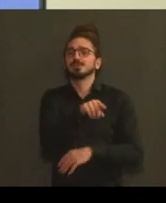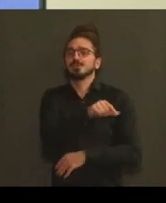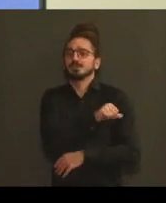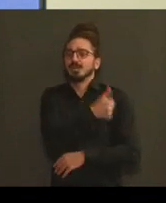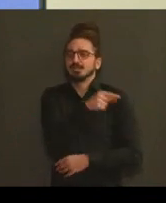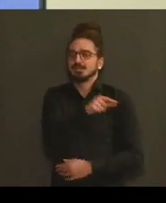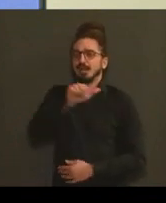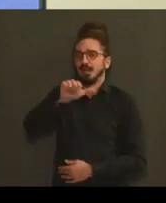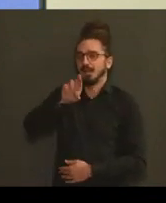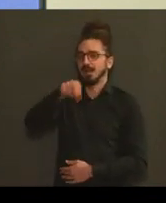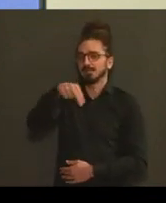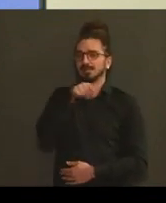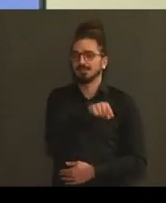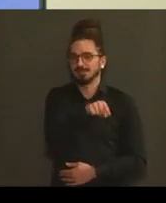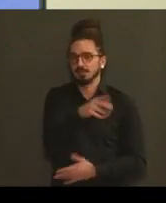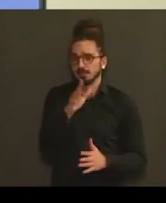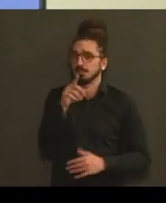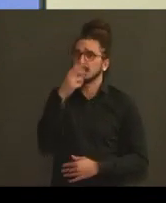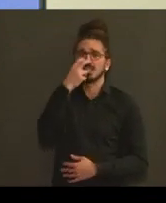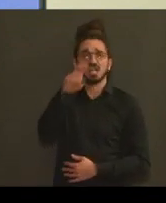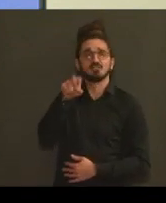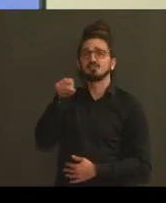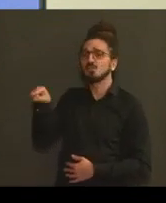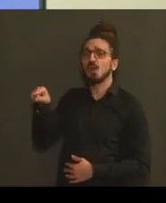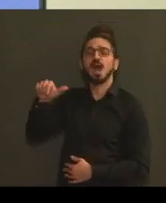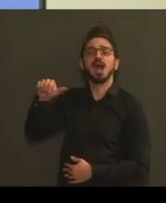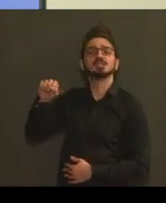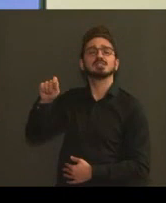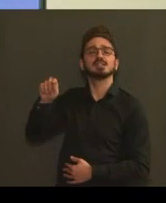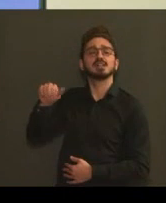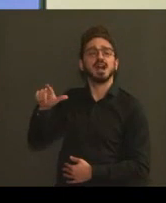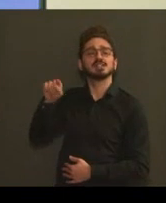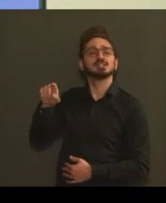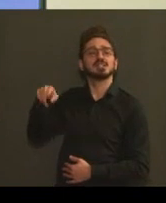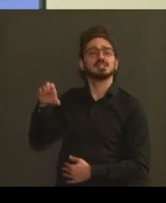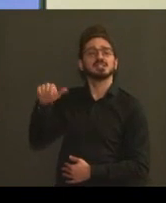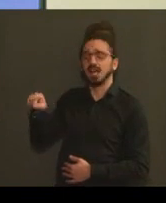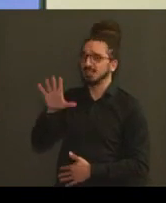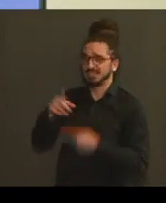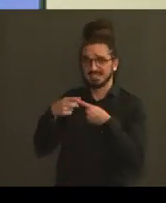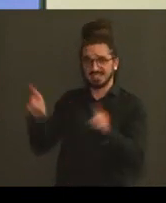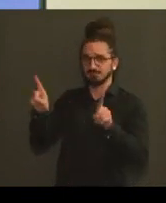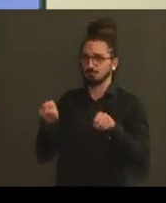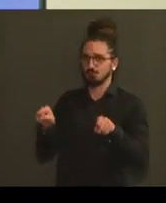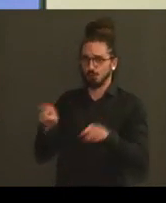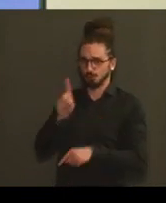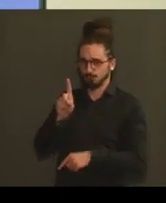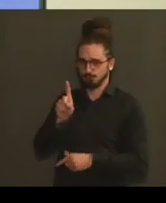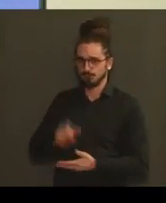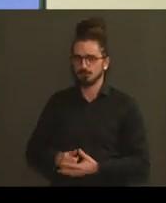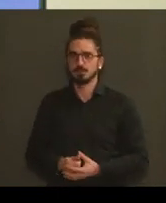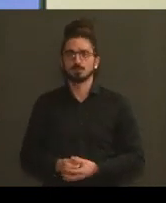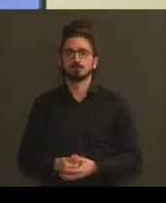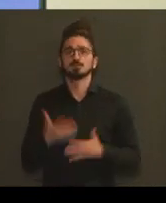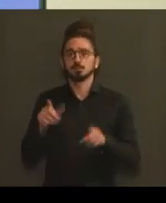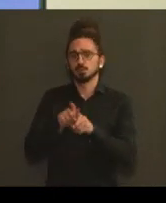le vaccin AstraZeneca dont on a amplement parlé aujourd'hui. Deuxième point, il faut noter que la position française d'une seule